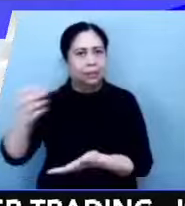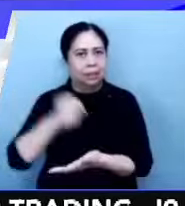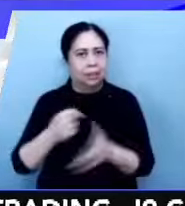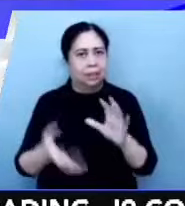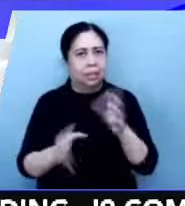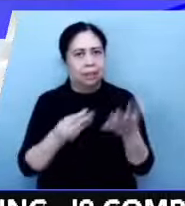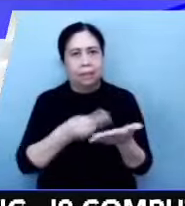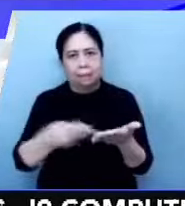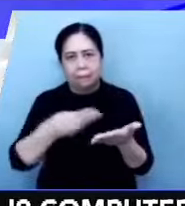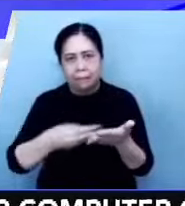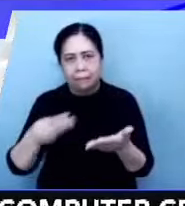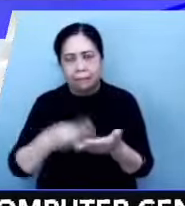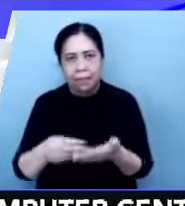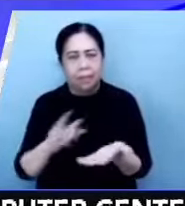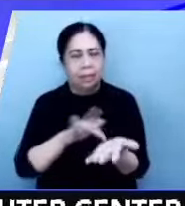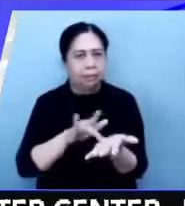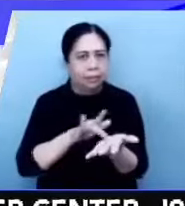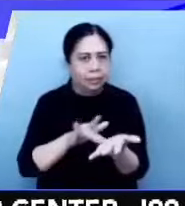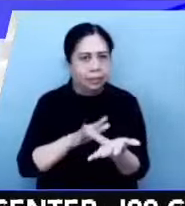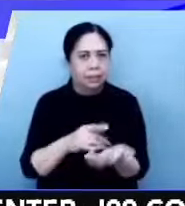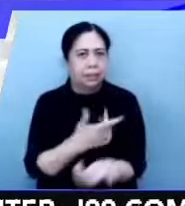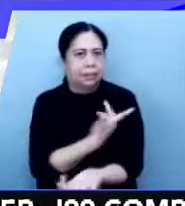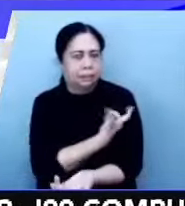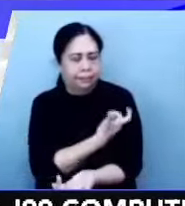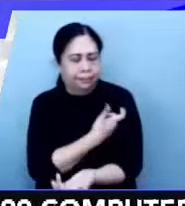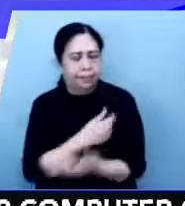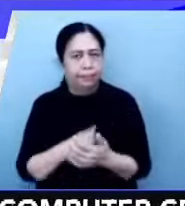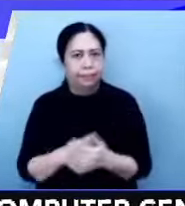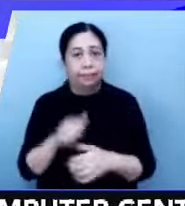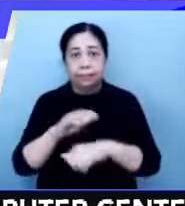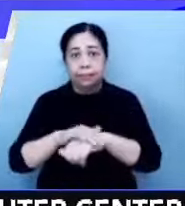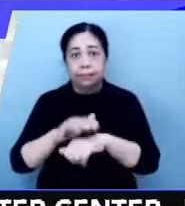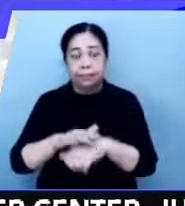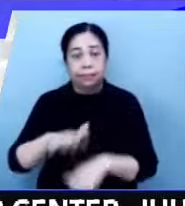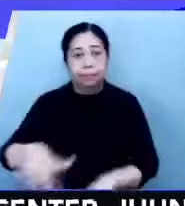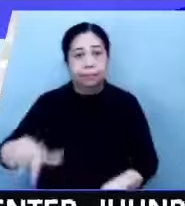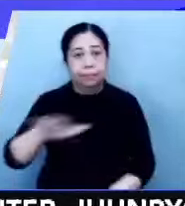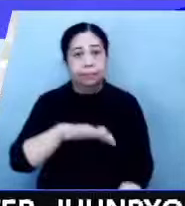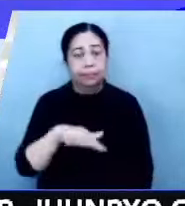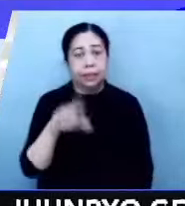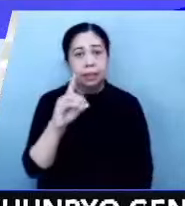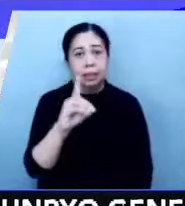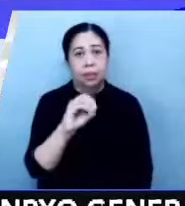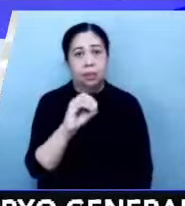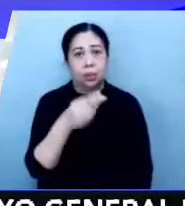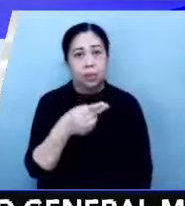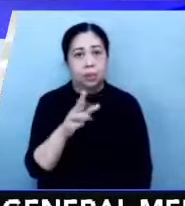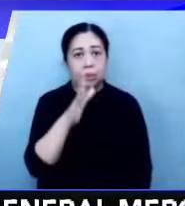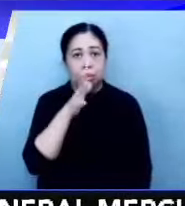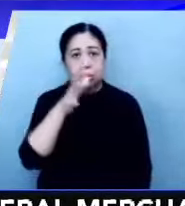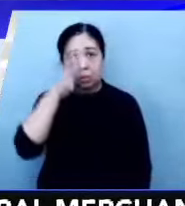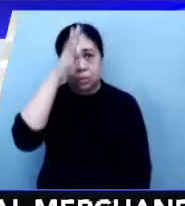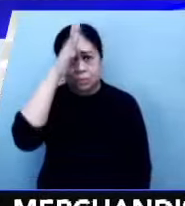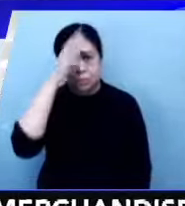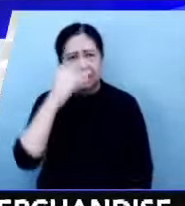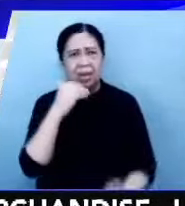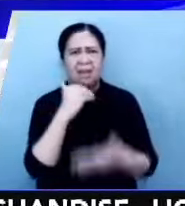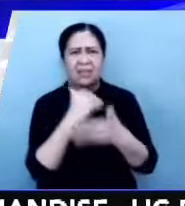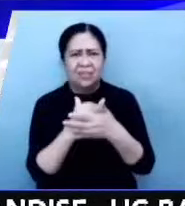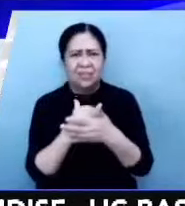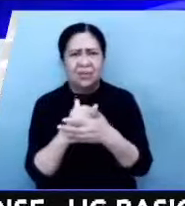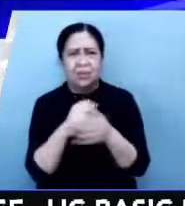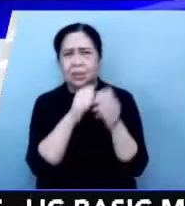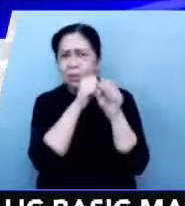ng mga gamot at bakuna. Nagpaalala naman ang Department of Health sa mga magulang, iwasan muna ang paghalik sa kanilang